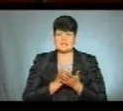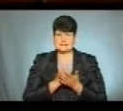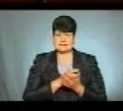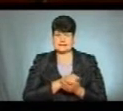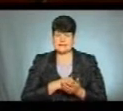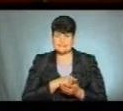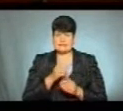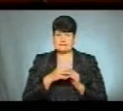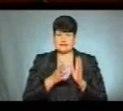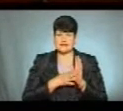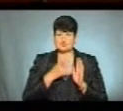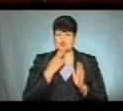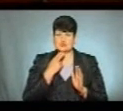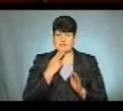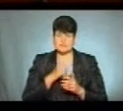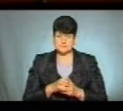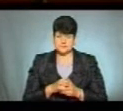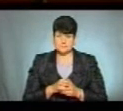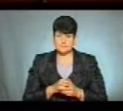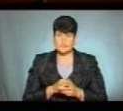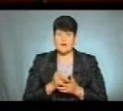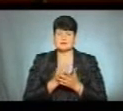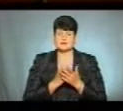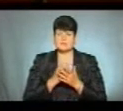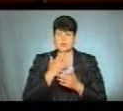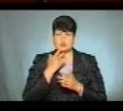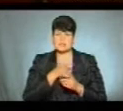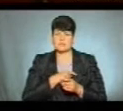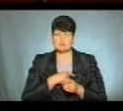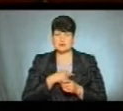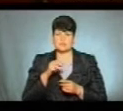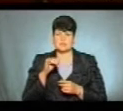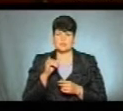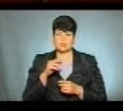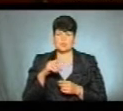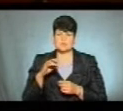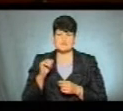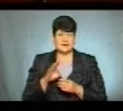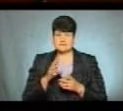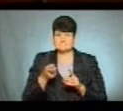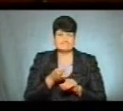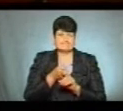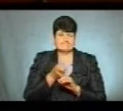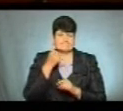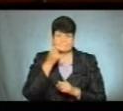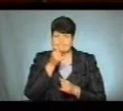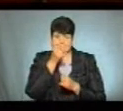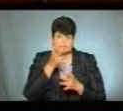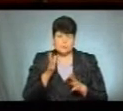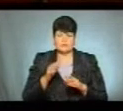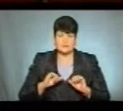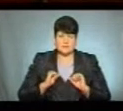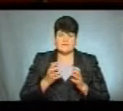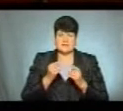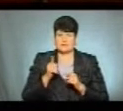депутати 19 червня. Із кандидатом в народні депутати Ігорем Юзьваком зв'язатися нам не вдалося. Ми будемо намагатися